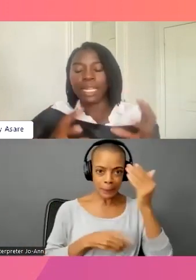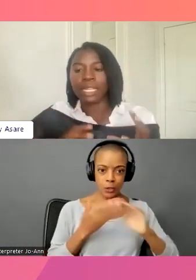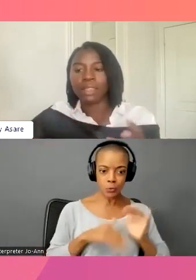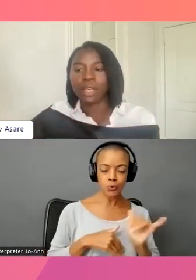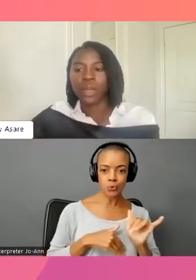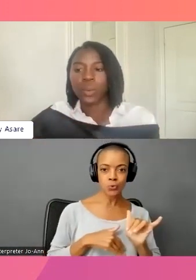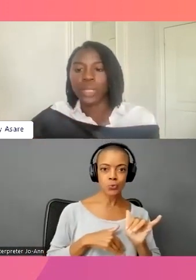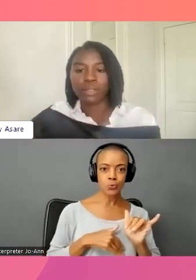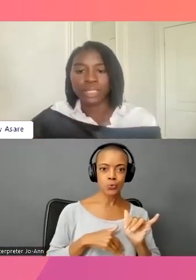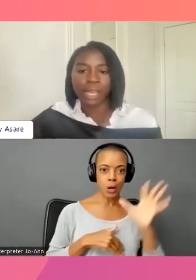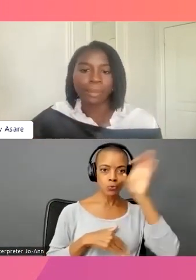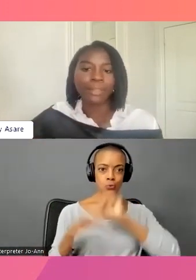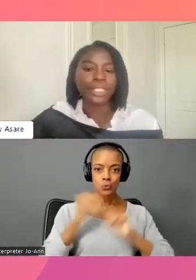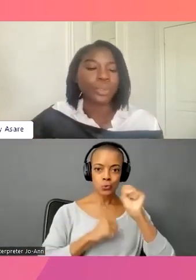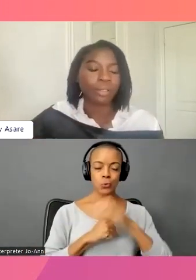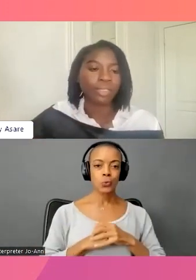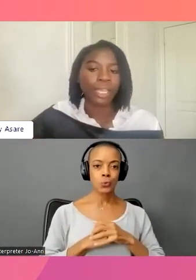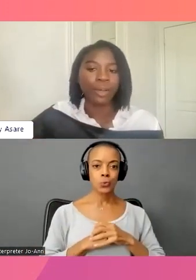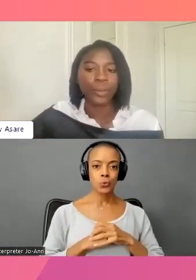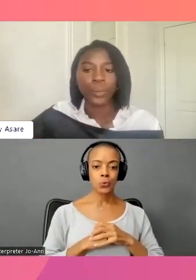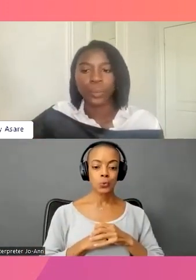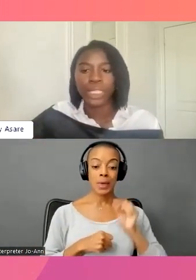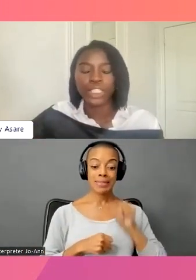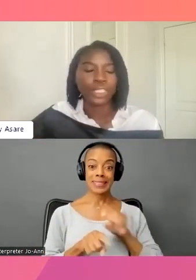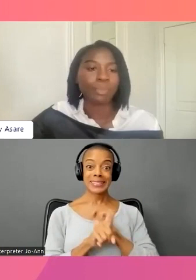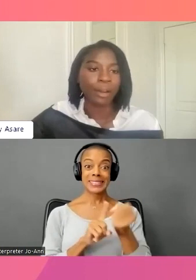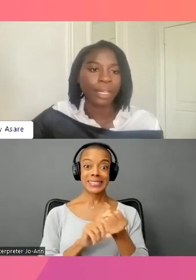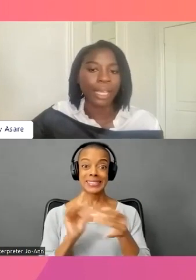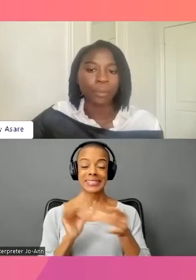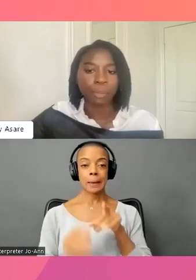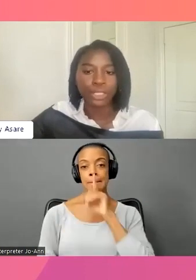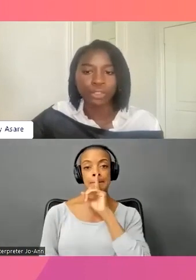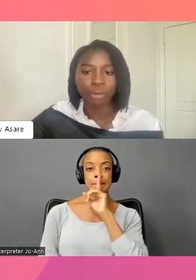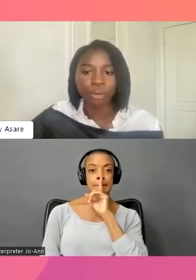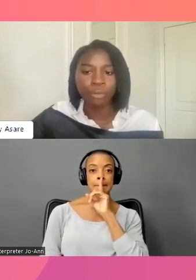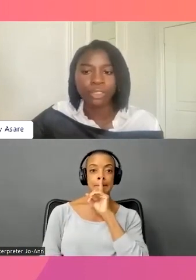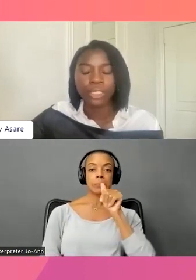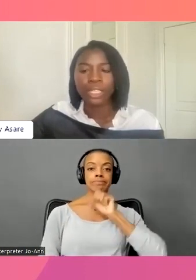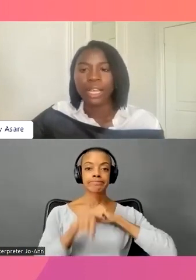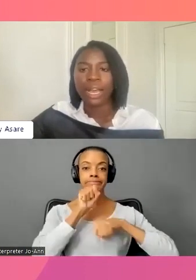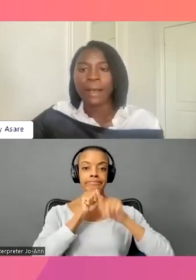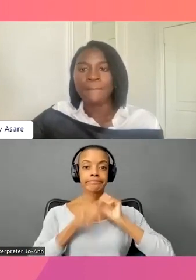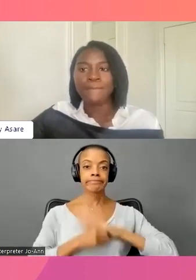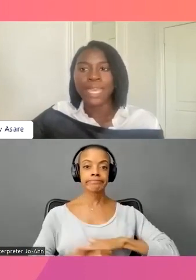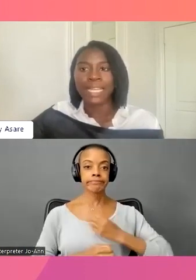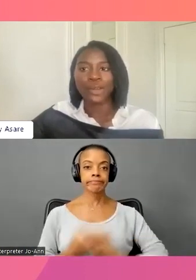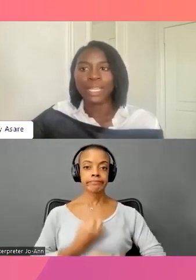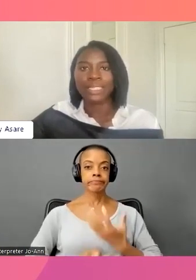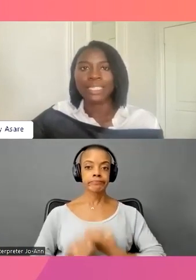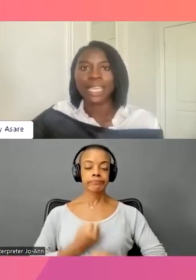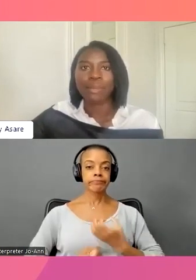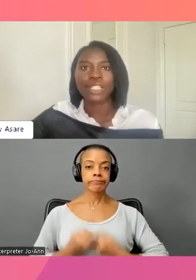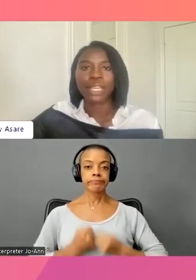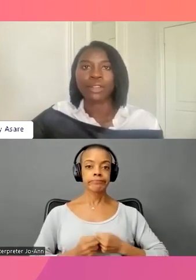en dehors et à l'intérieur de la communauté. C'est un peu le genre de choses dont on ne parle pas. On